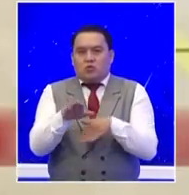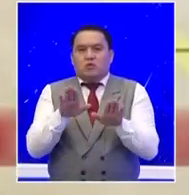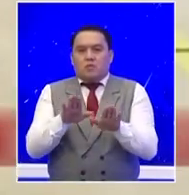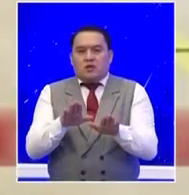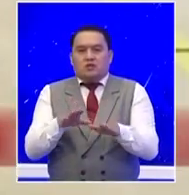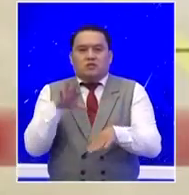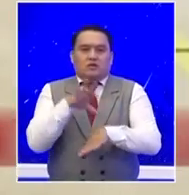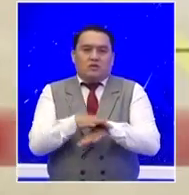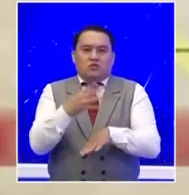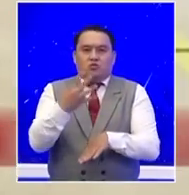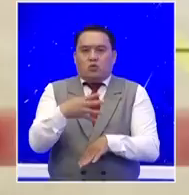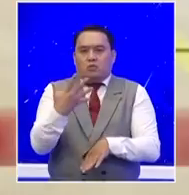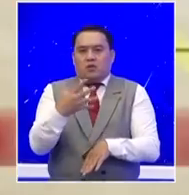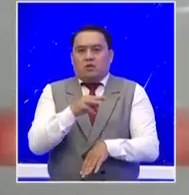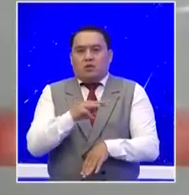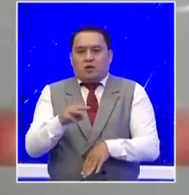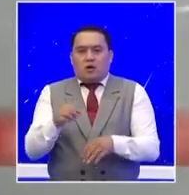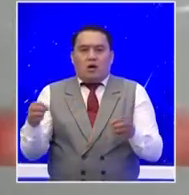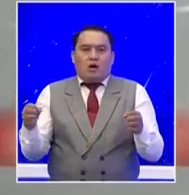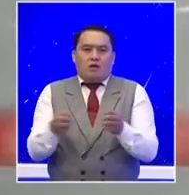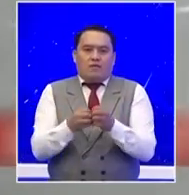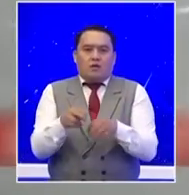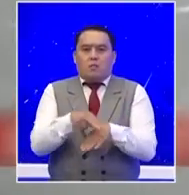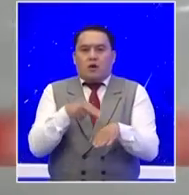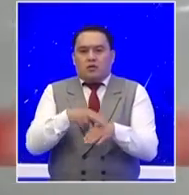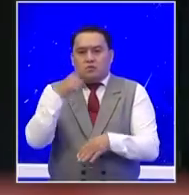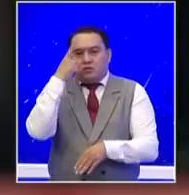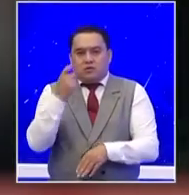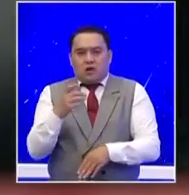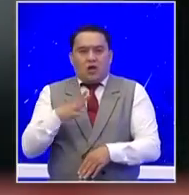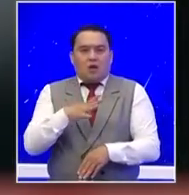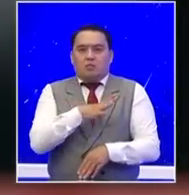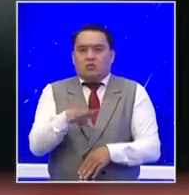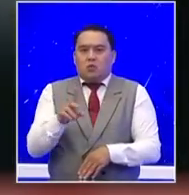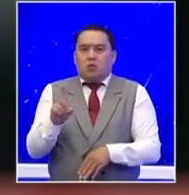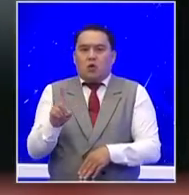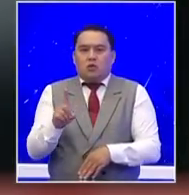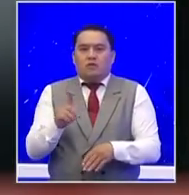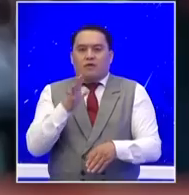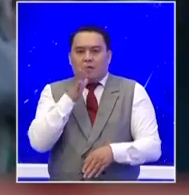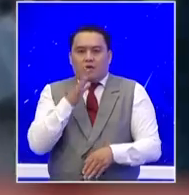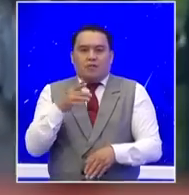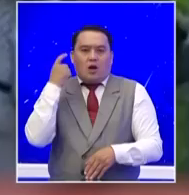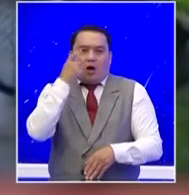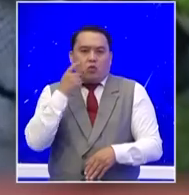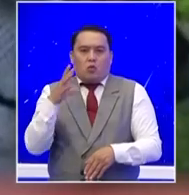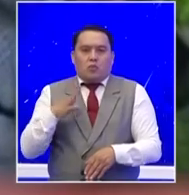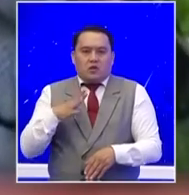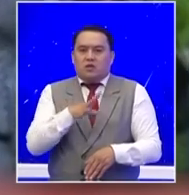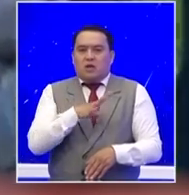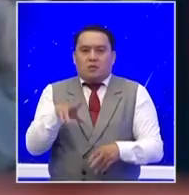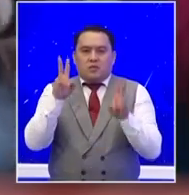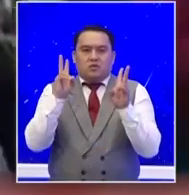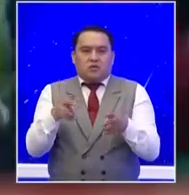Его задержали в 45 километрах от места аварии. В полиции не сообщили, был ли он на момент происшествия в состоянии